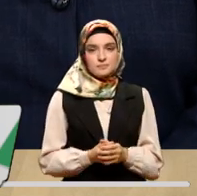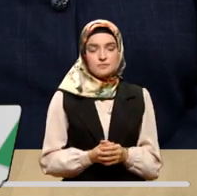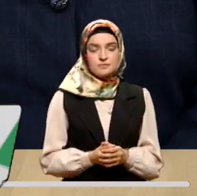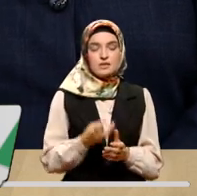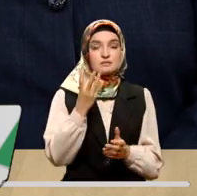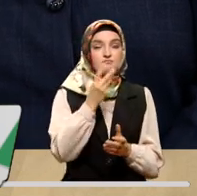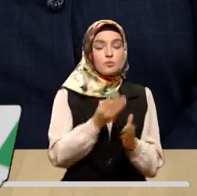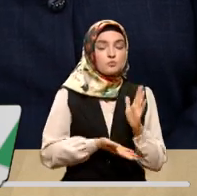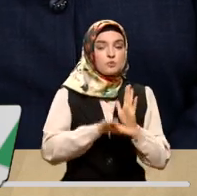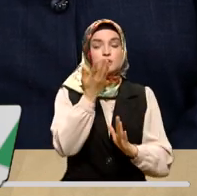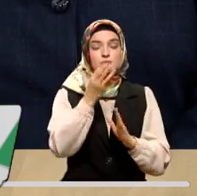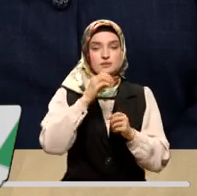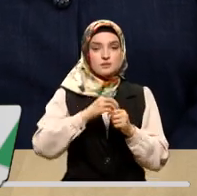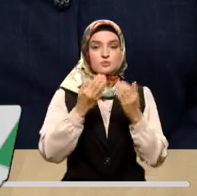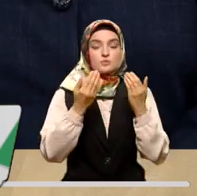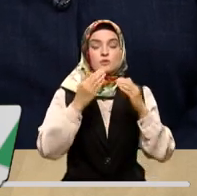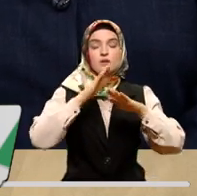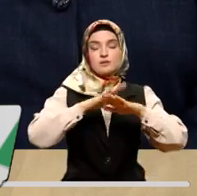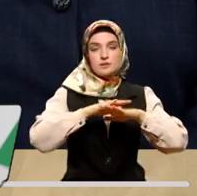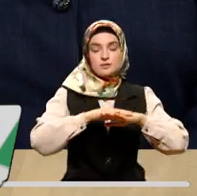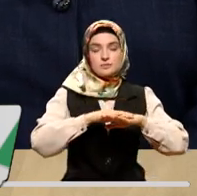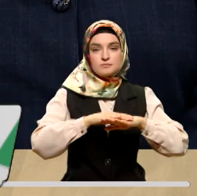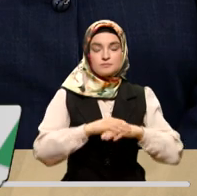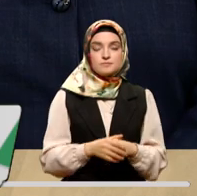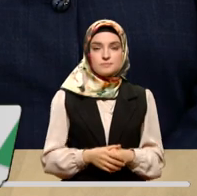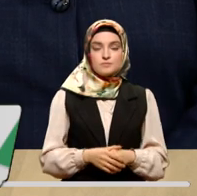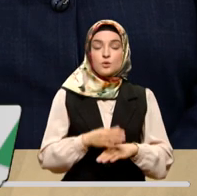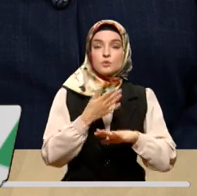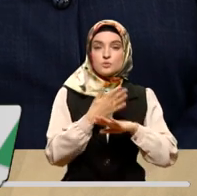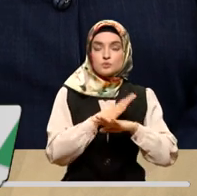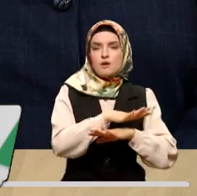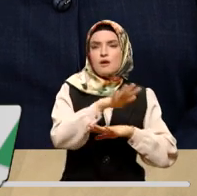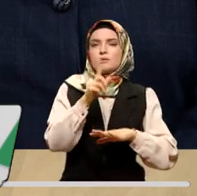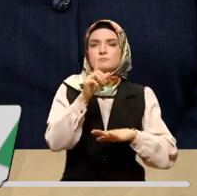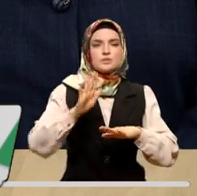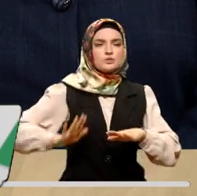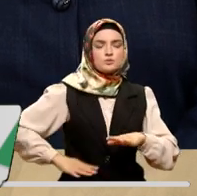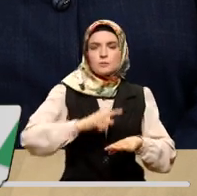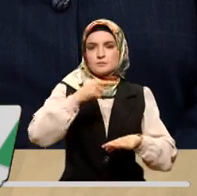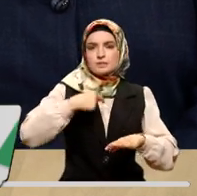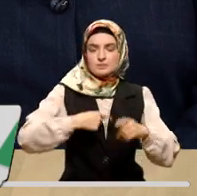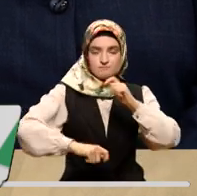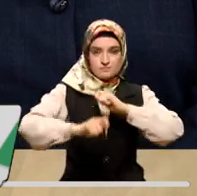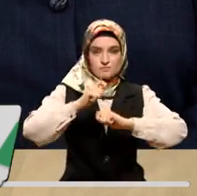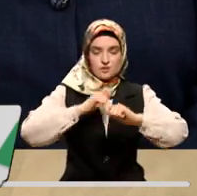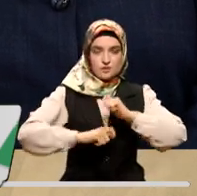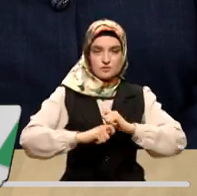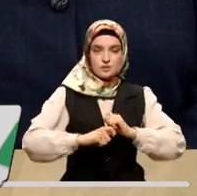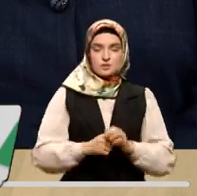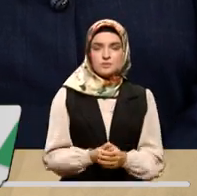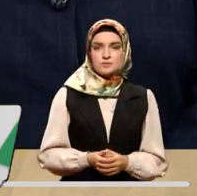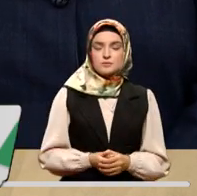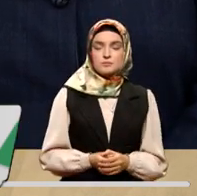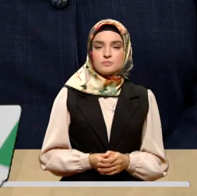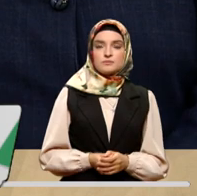sayılarının çoğalması için dua edelim. Çünkü her bir çocuk bizim davranışımızla, bizim tutumumuzla,